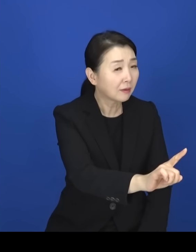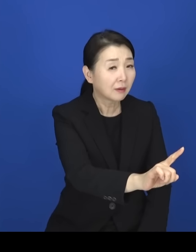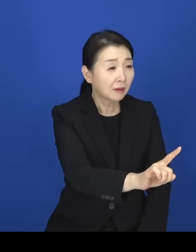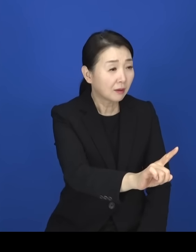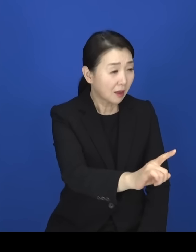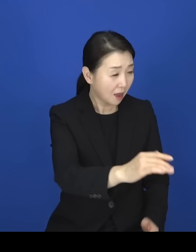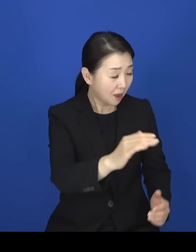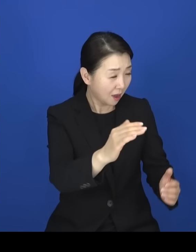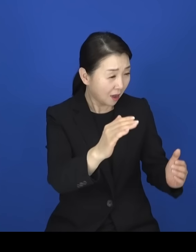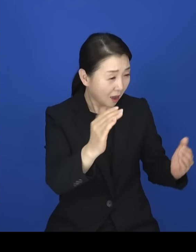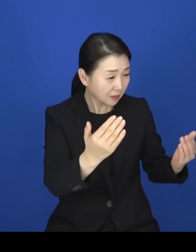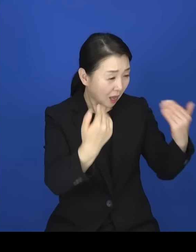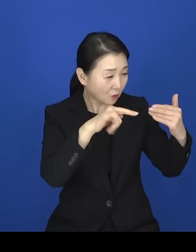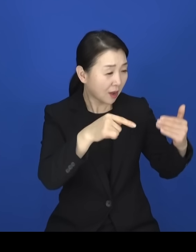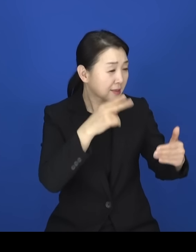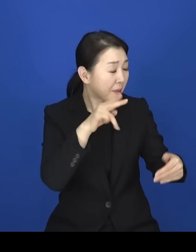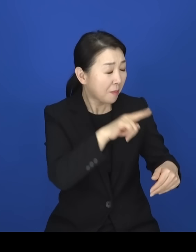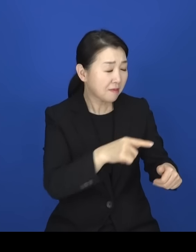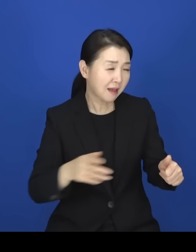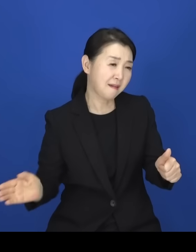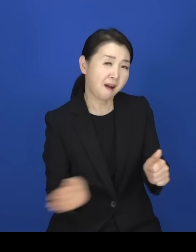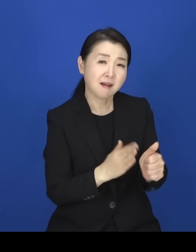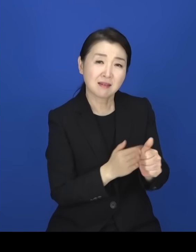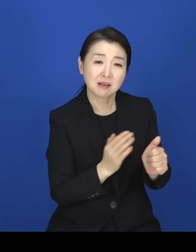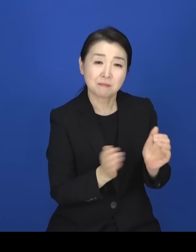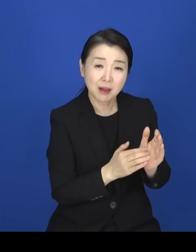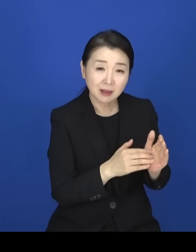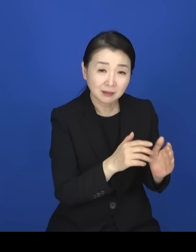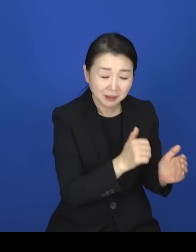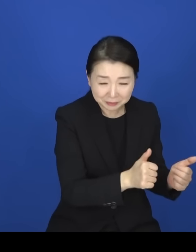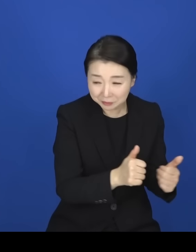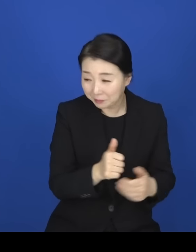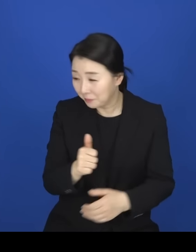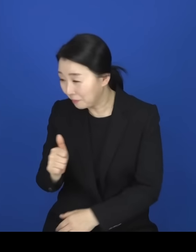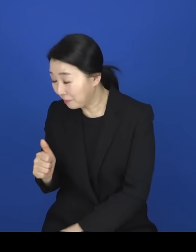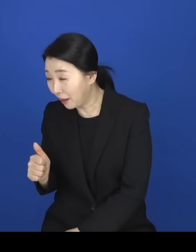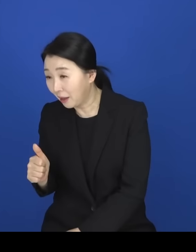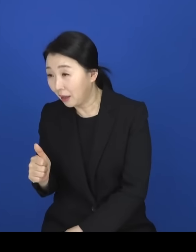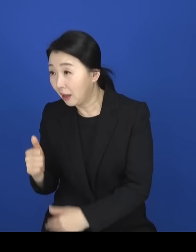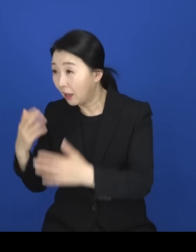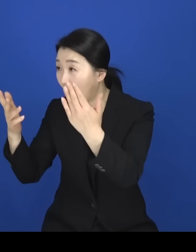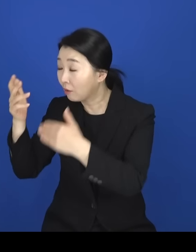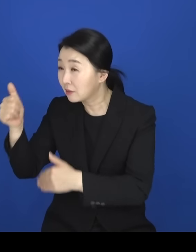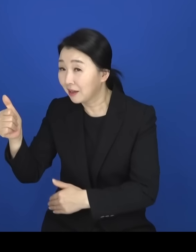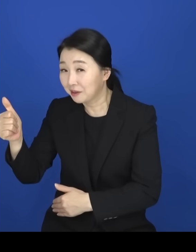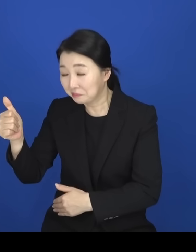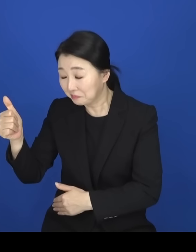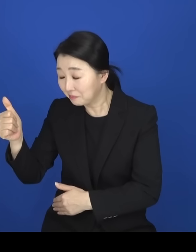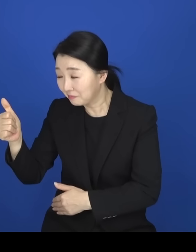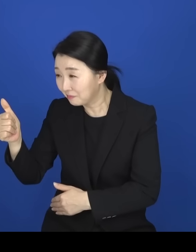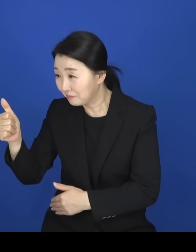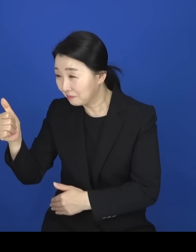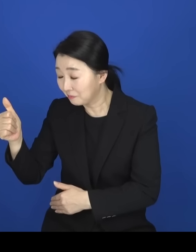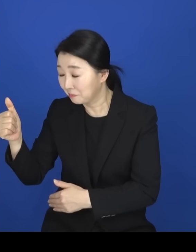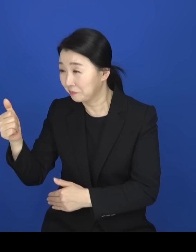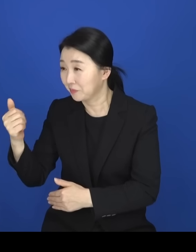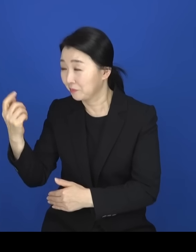어디서 학생이 학교에서 담배를 피우면서 저를 막 엉덩이를 때리면서 제가 이제 이쪽으로 옮겨지면은 이제 교장 선생님이 돼 있는 거예요. 자네 지금 뭐 하는